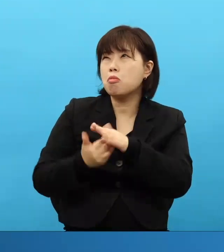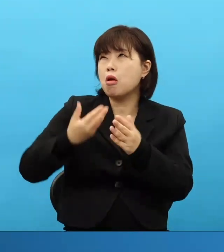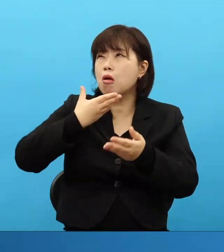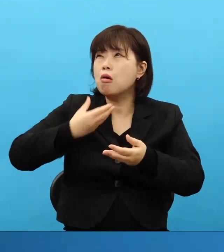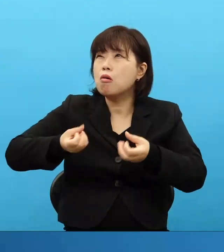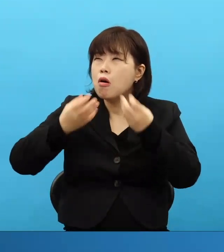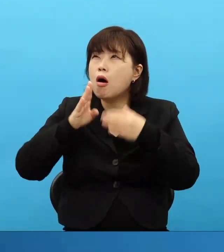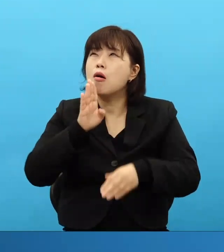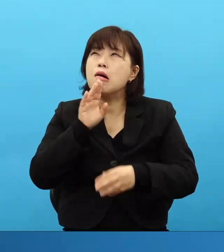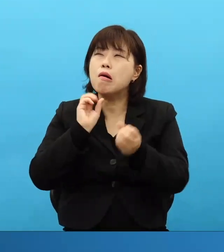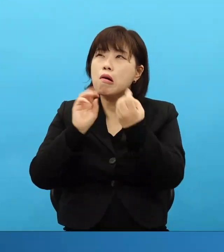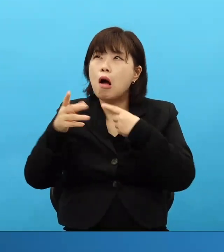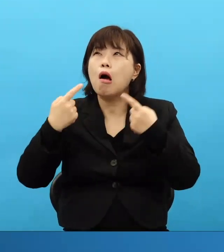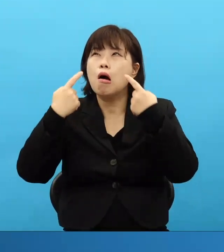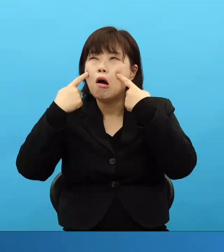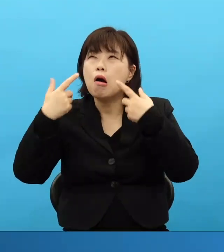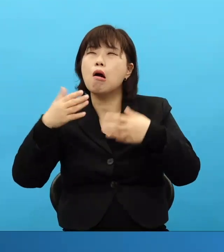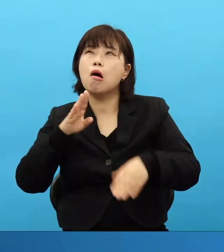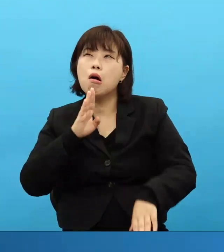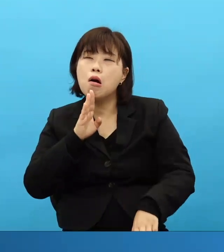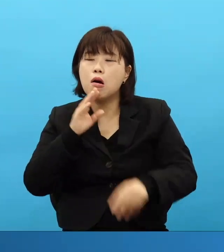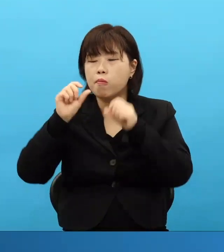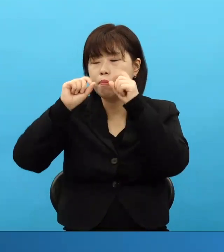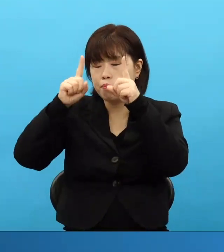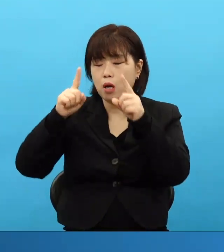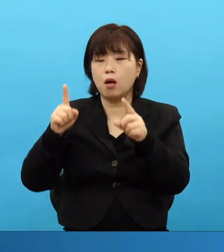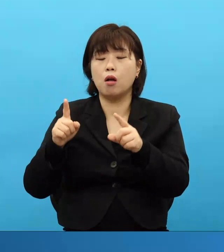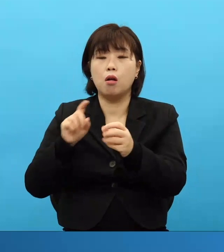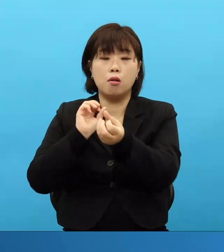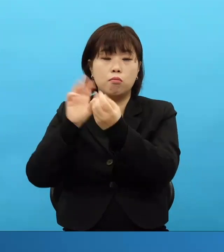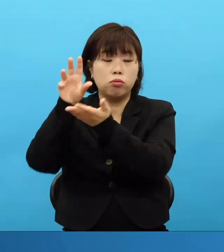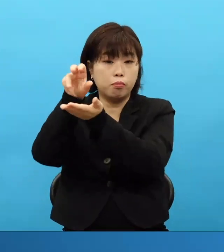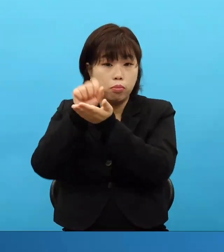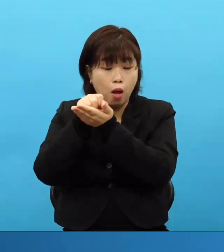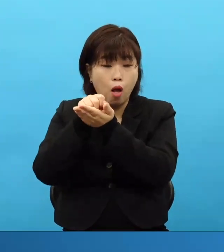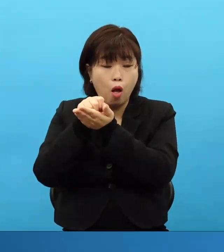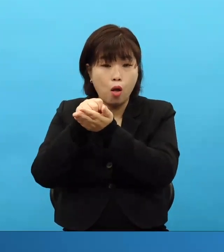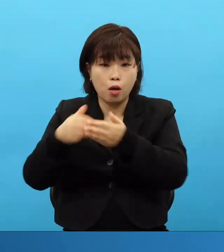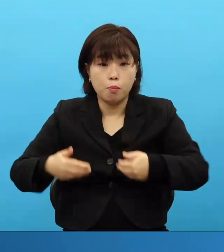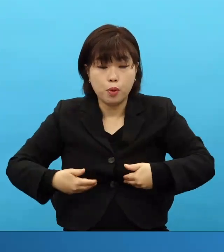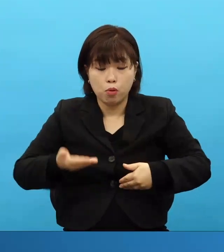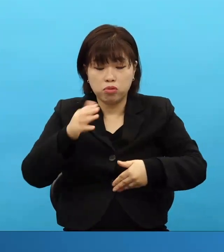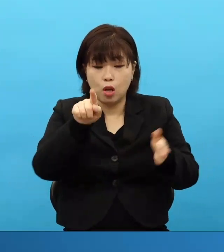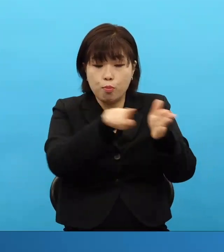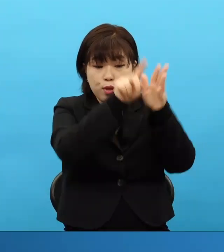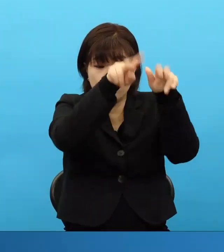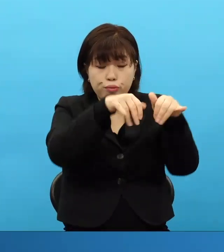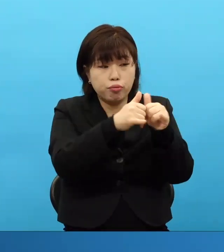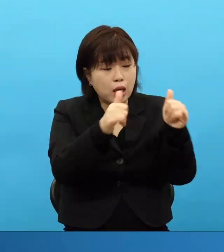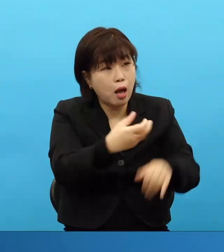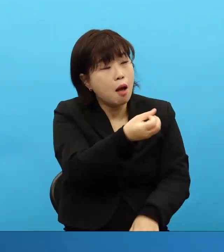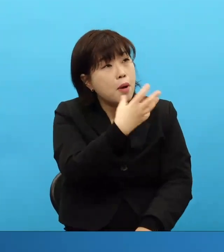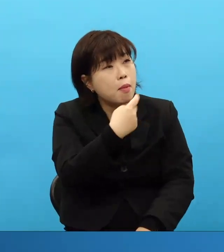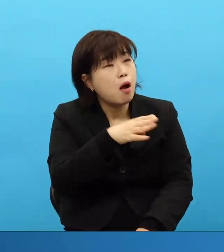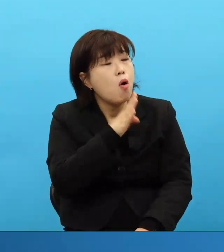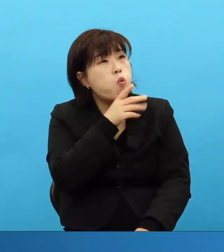through an unbeliever. 저는 그 자체가 틀렸다고 I think 생각해요. that itself is 전문성 wrong. 외에는 That regardless of 전문성은 전문가에 들어야 되지만 내 인생의 답을